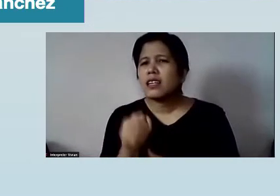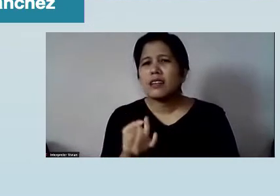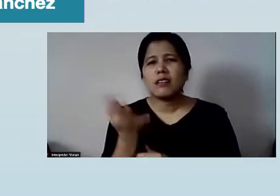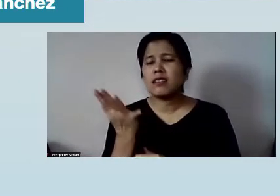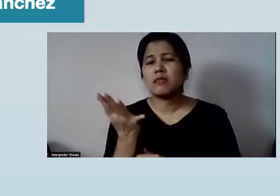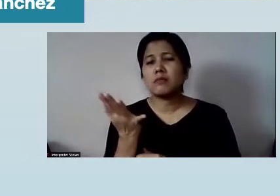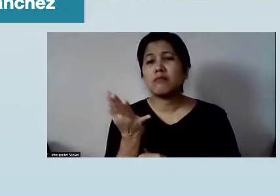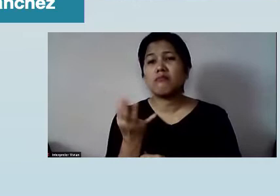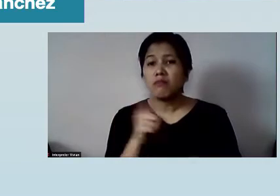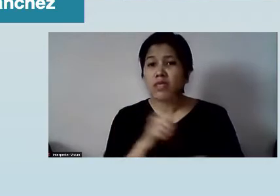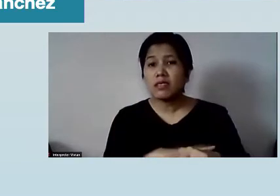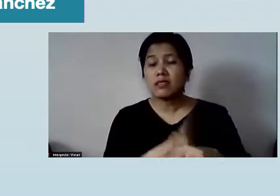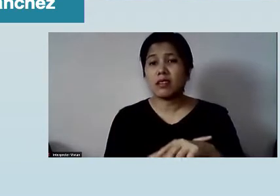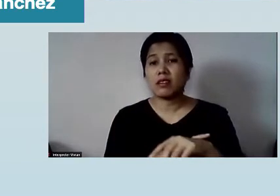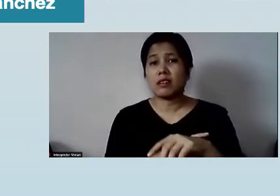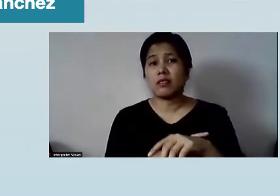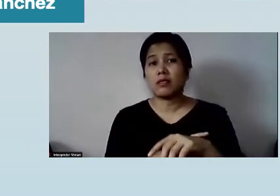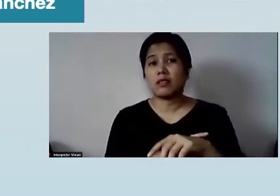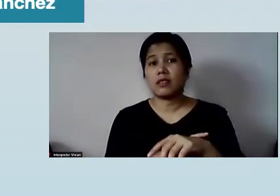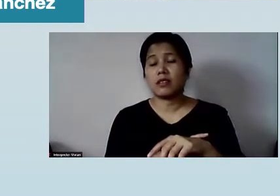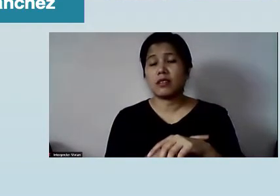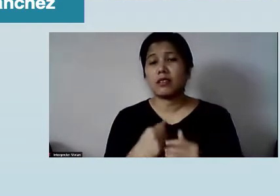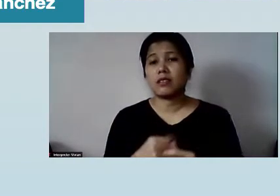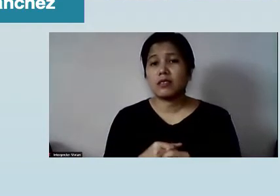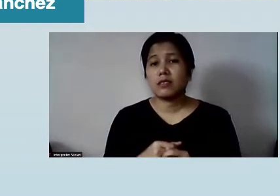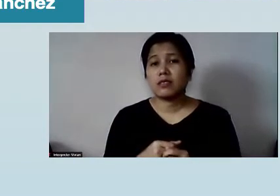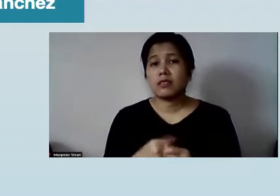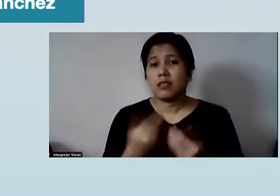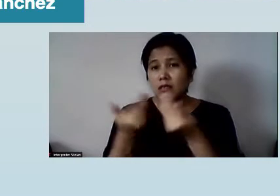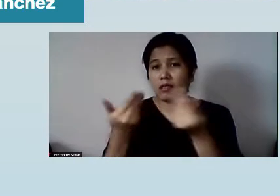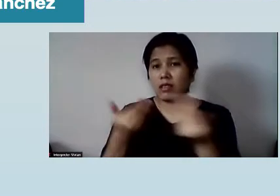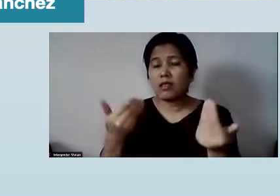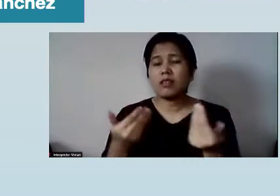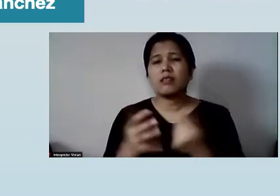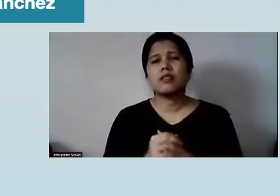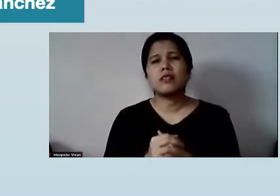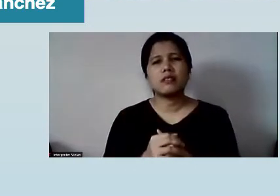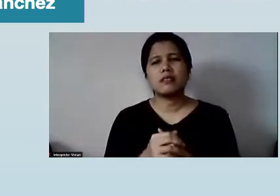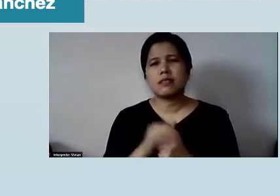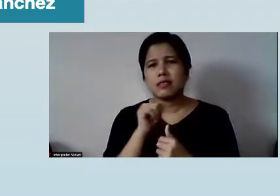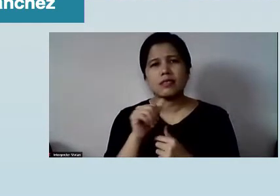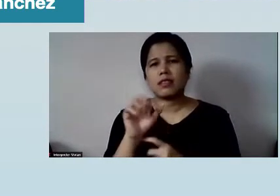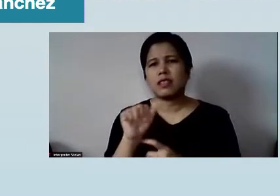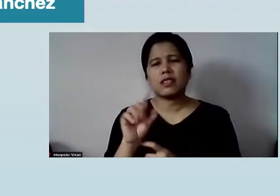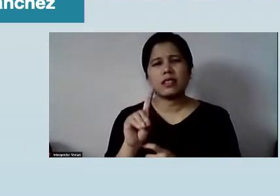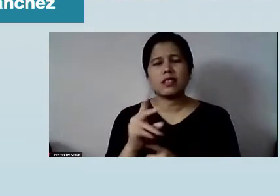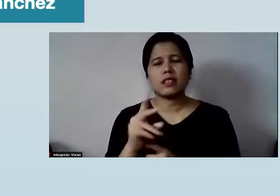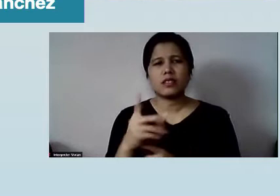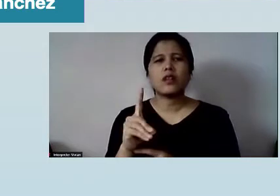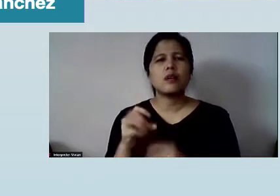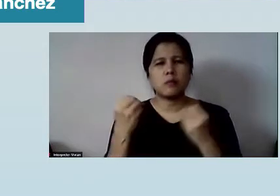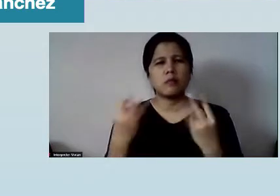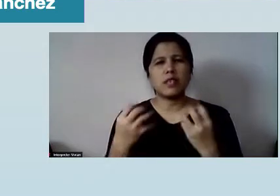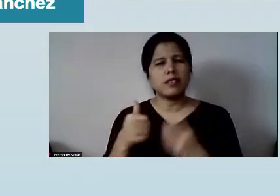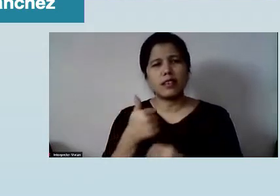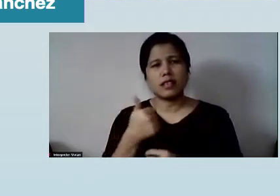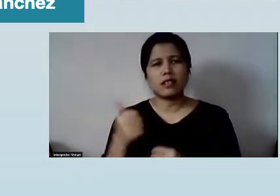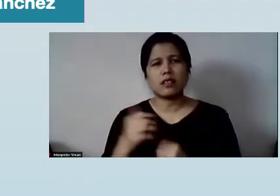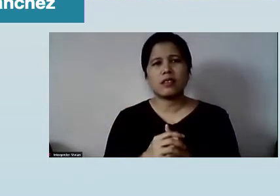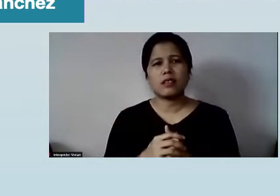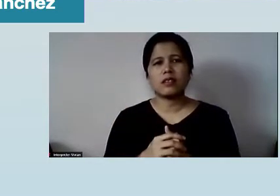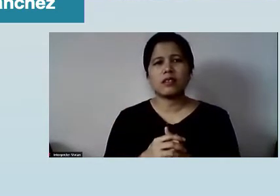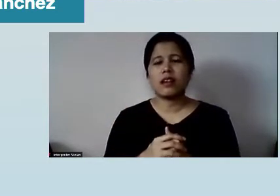with disabilities, not only those with ADHD, but many others as well. And then Articles 10